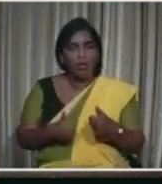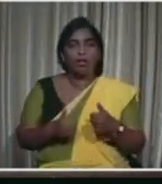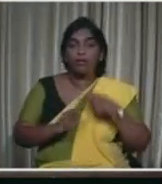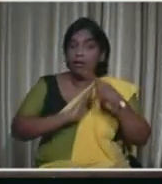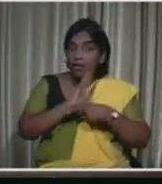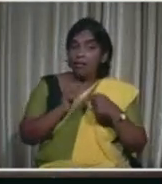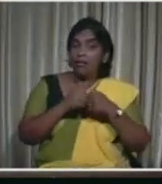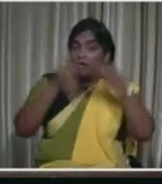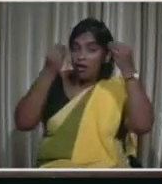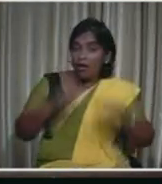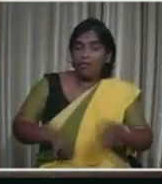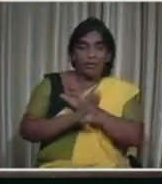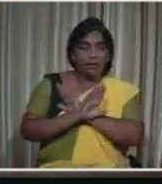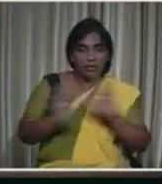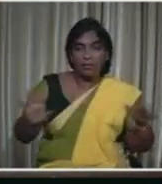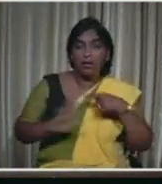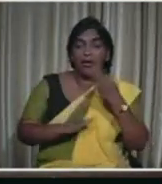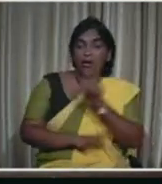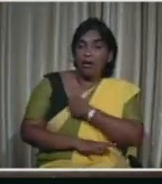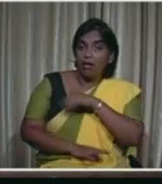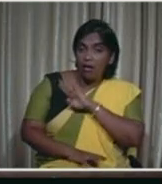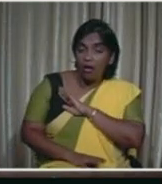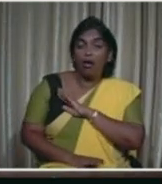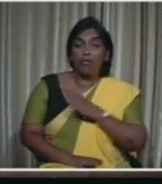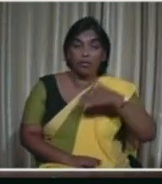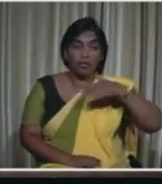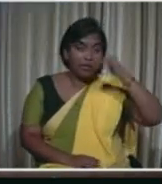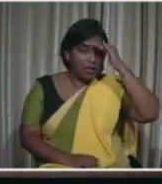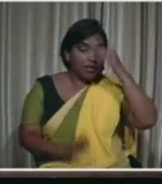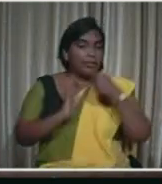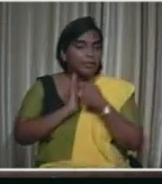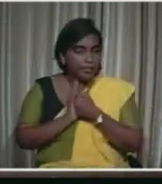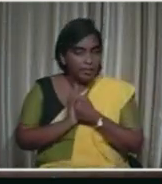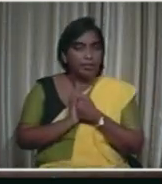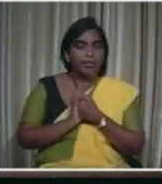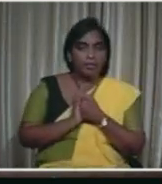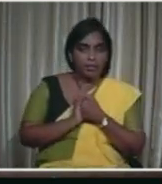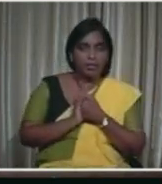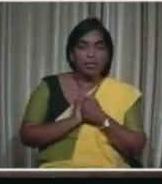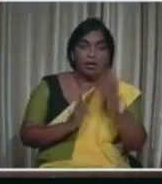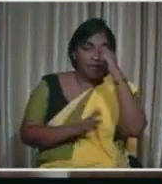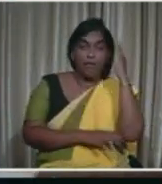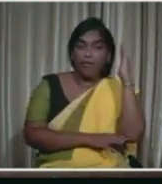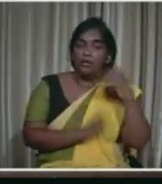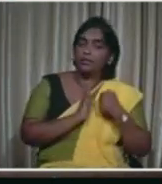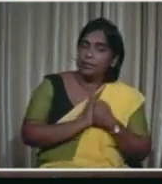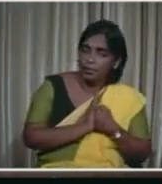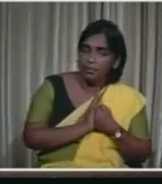rata tawat watan depa. Thrai nikaye mahana ayaka swaminwansara garukaran kadiyalunwansara